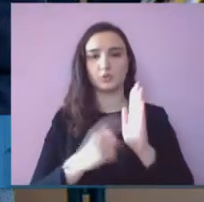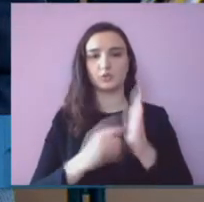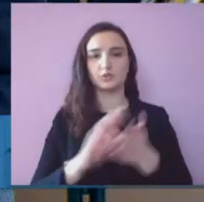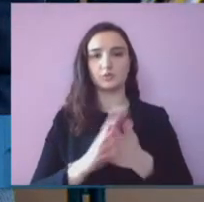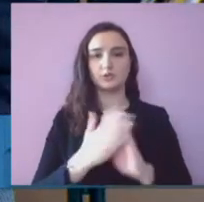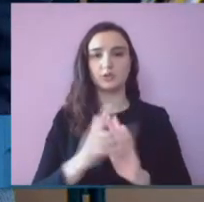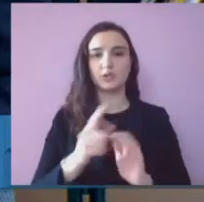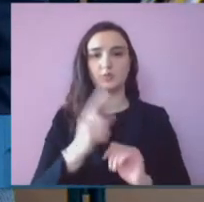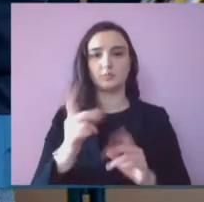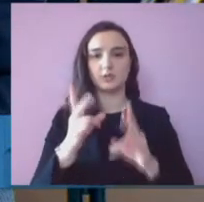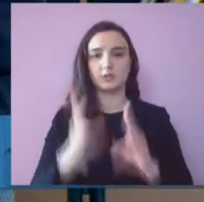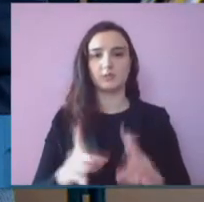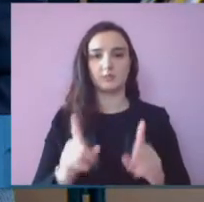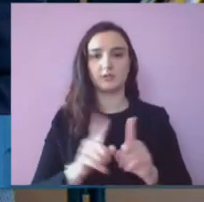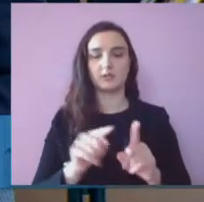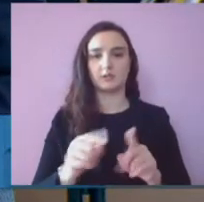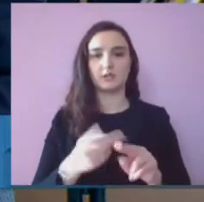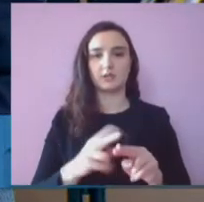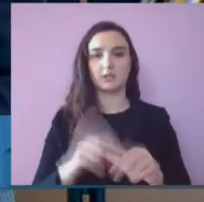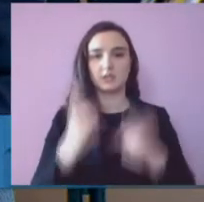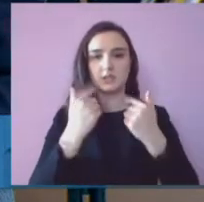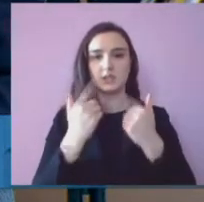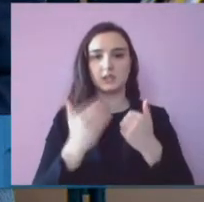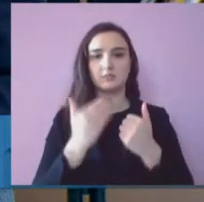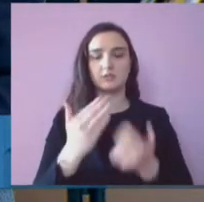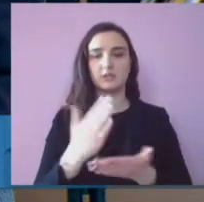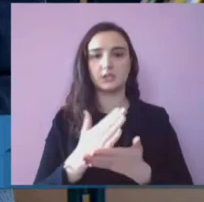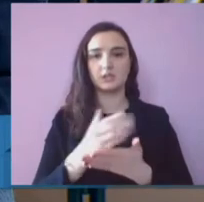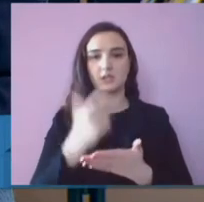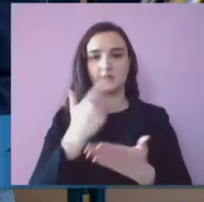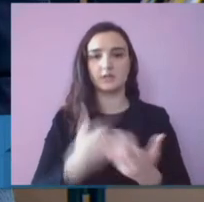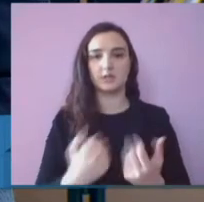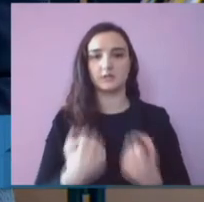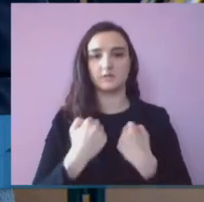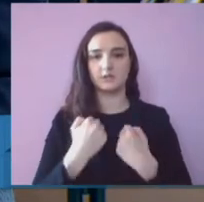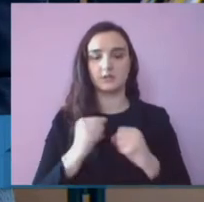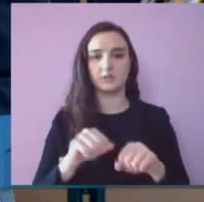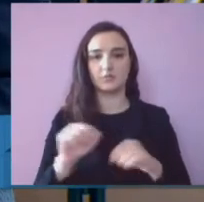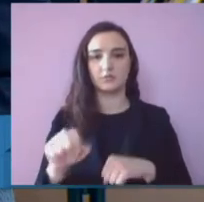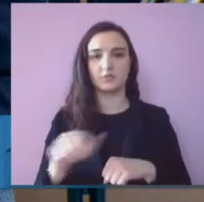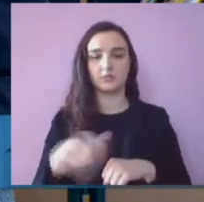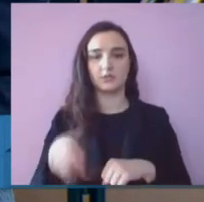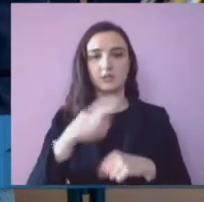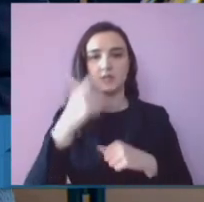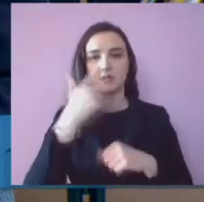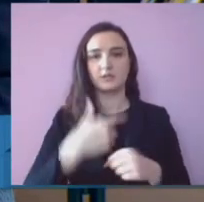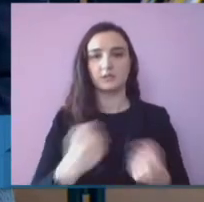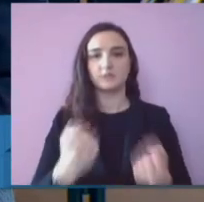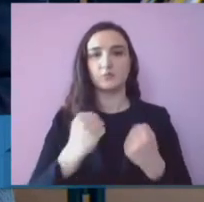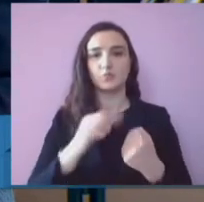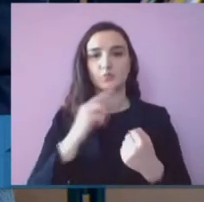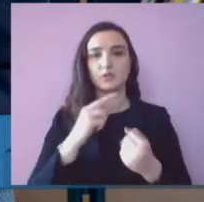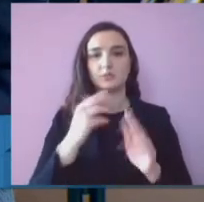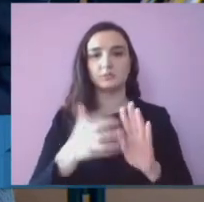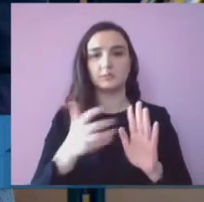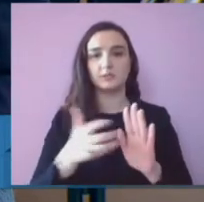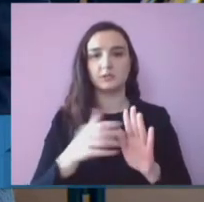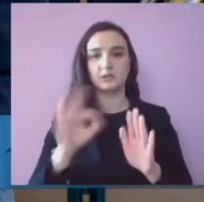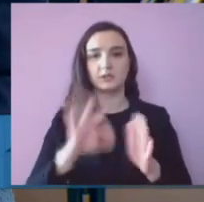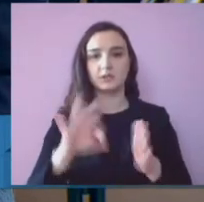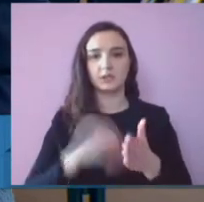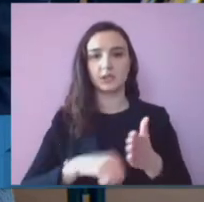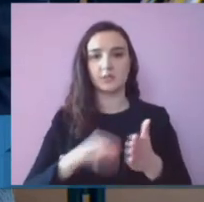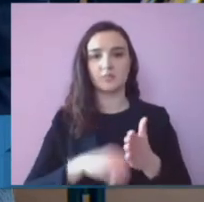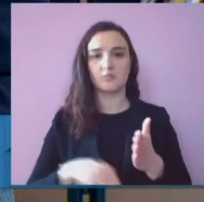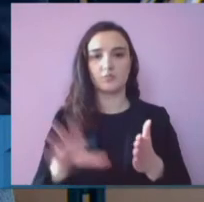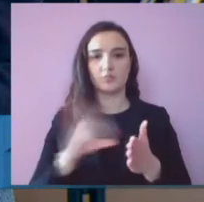ეს. ეს ტირილი მისი არის თავდაცვითი ფენომენი. თავდაცვას ყურადღების დეფიციტის გამო